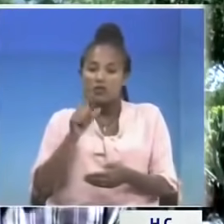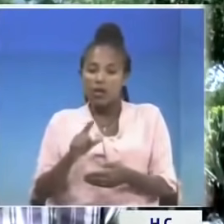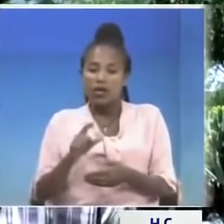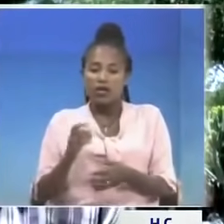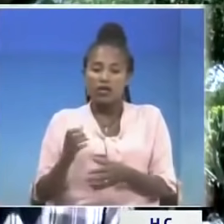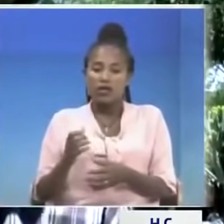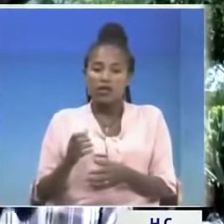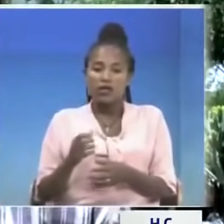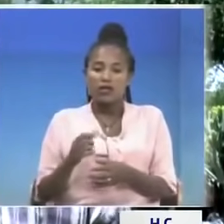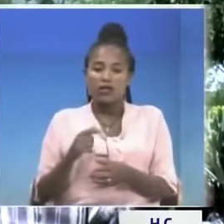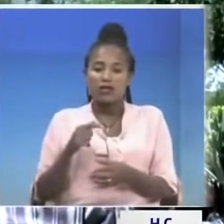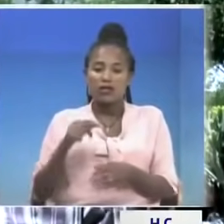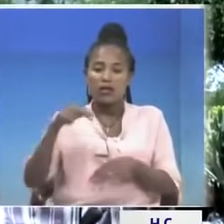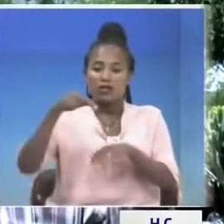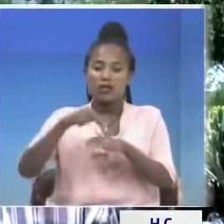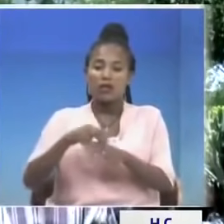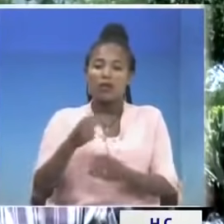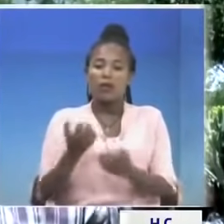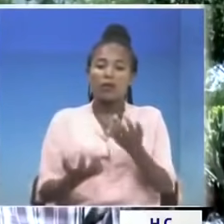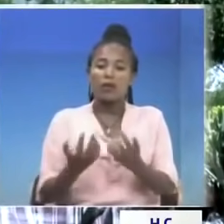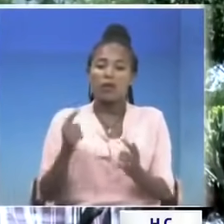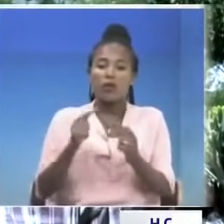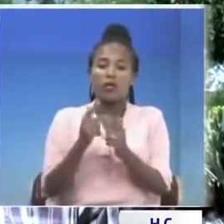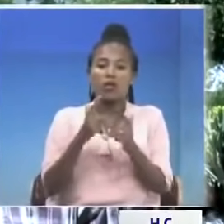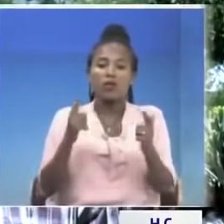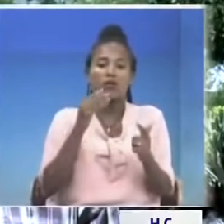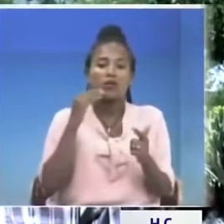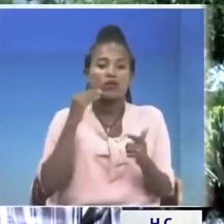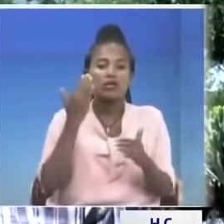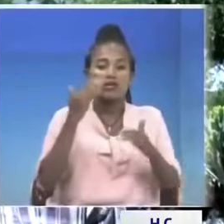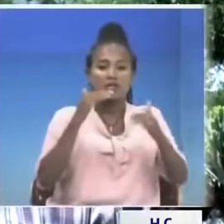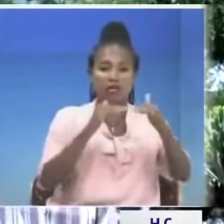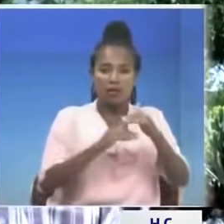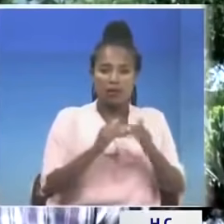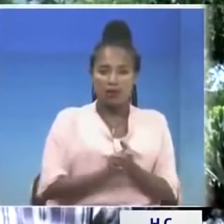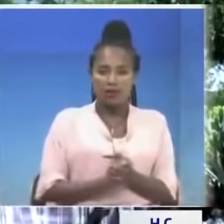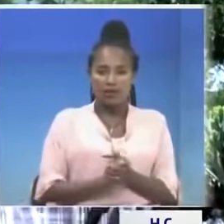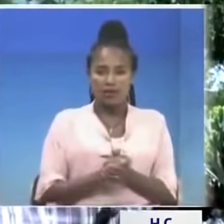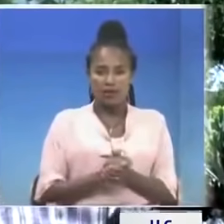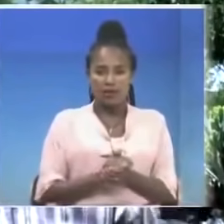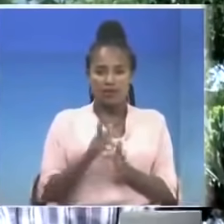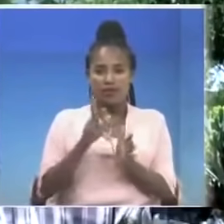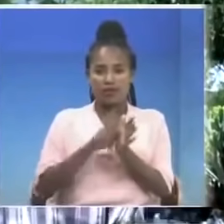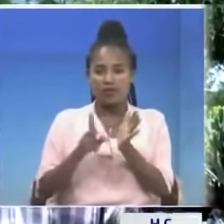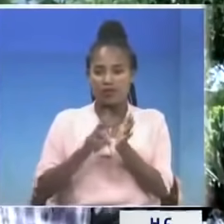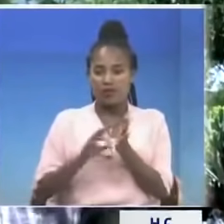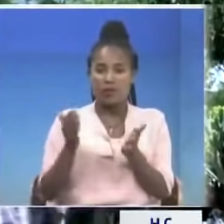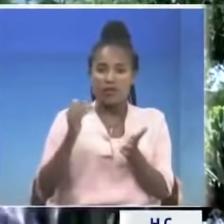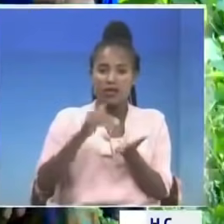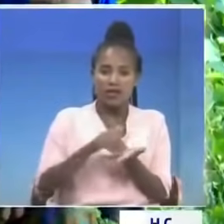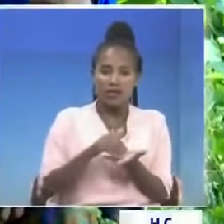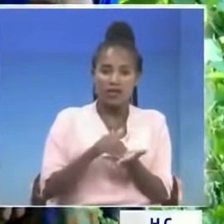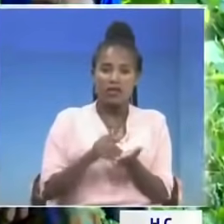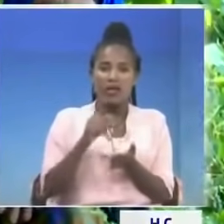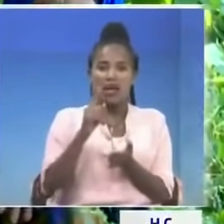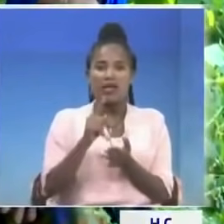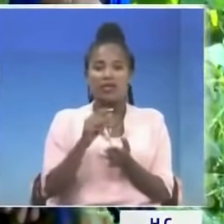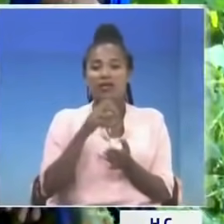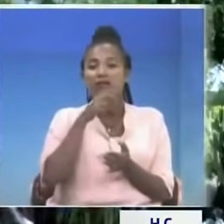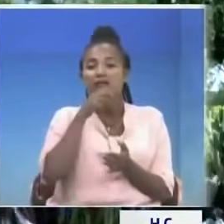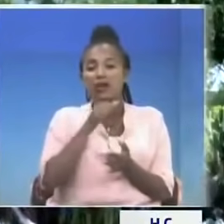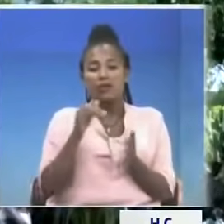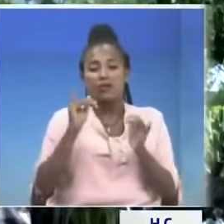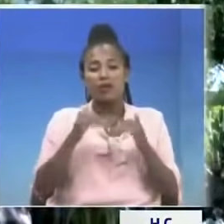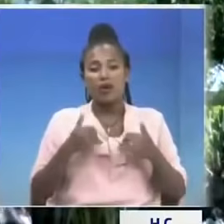ልታነሳ ተማባሰያው ወዴ ትልቁ ቤት ትመጣ መጥቷቸዋል። እንደገና አንዲት ባልቴት